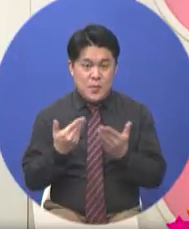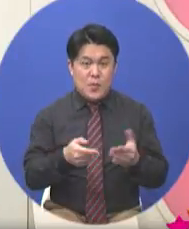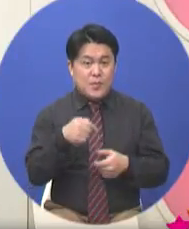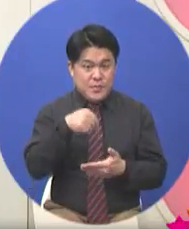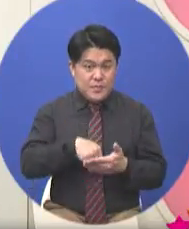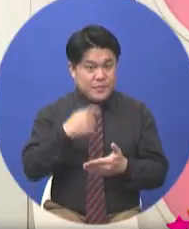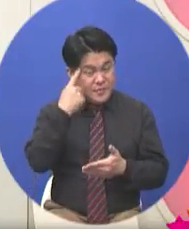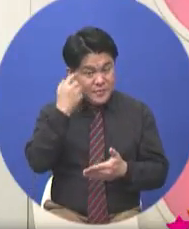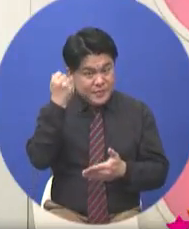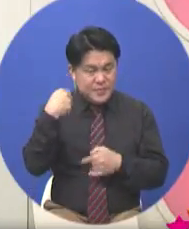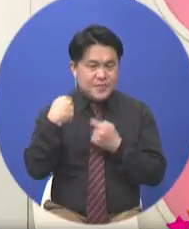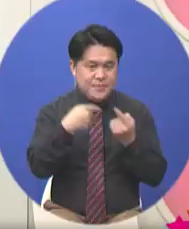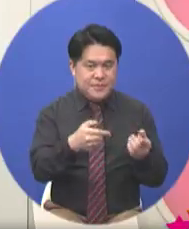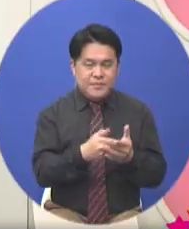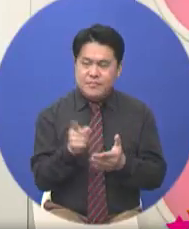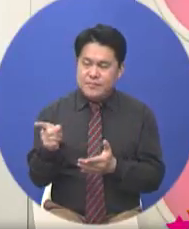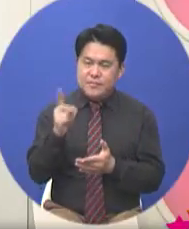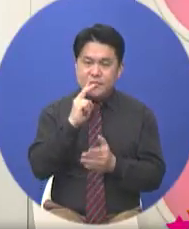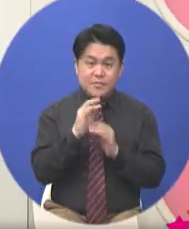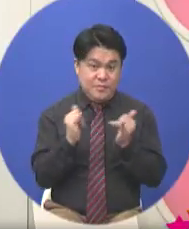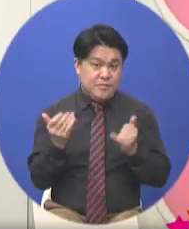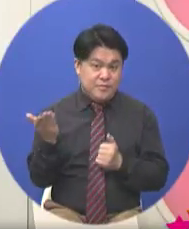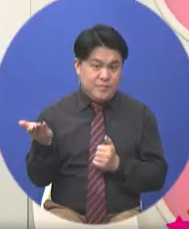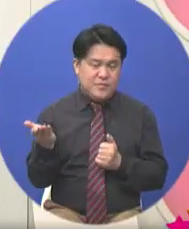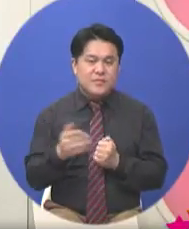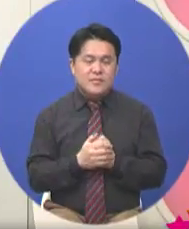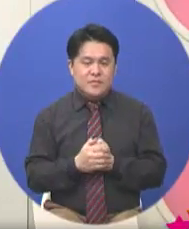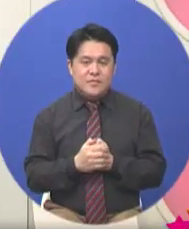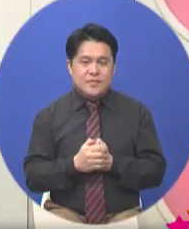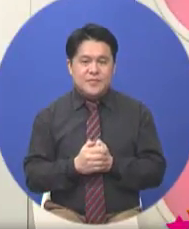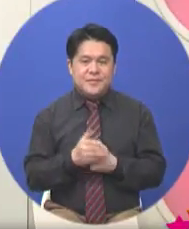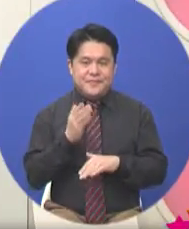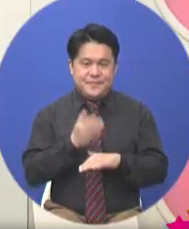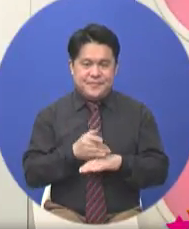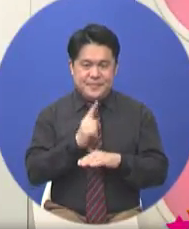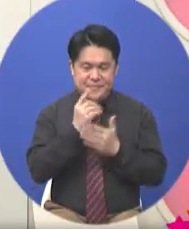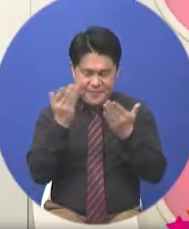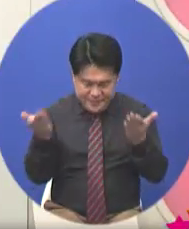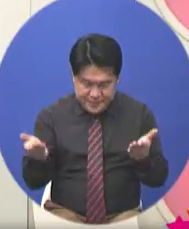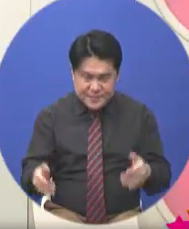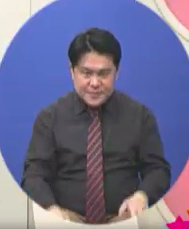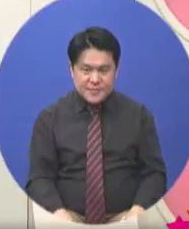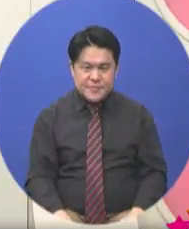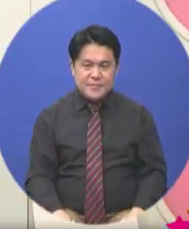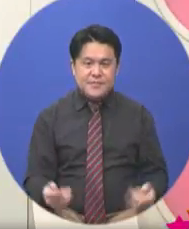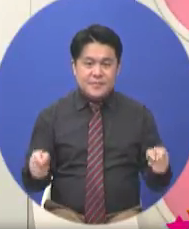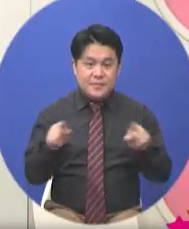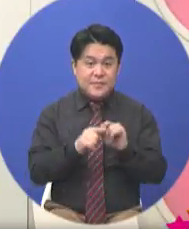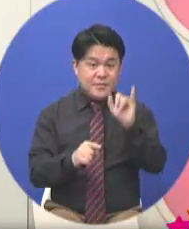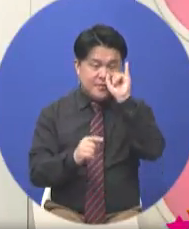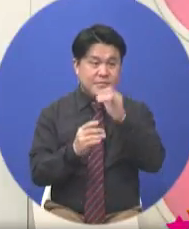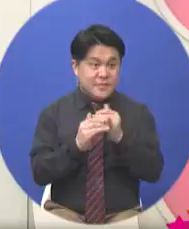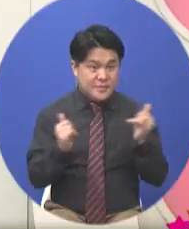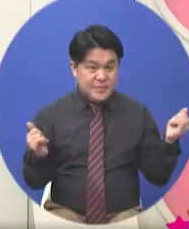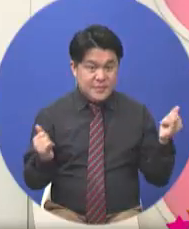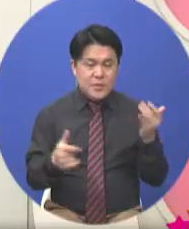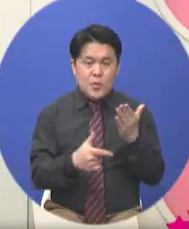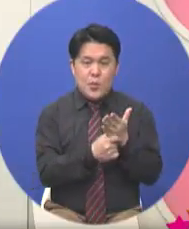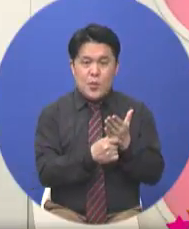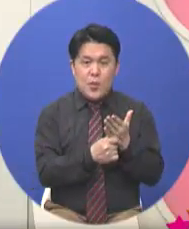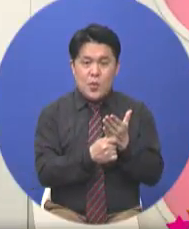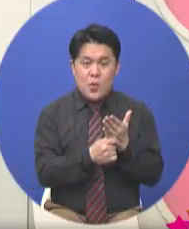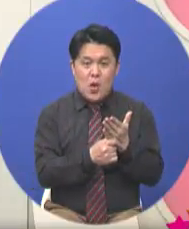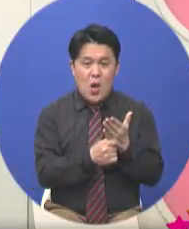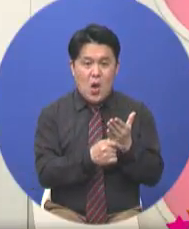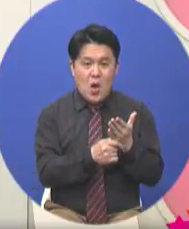봉사하는 마음으로 함께 해주신 가수 최성수님께 너무너무 감사드리고요. 함께 하시는 분들 그